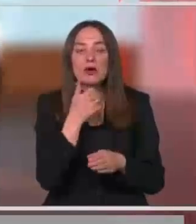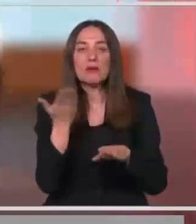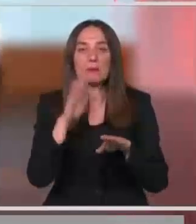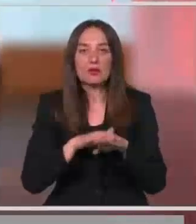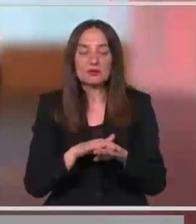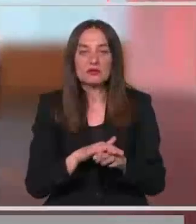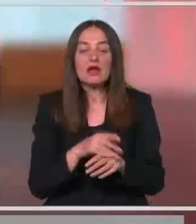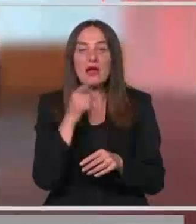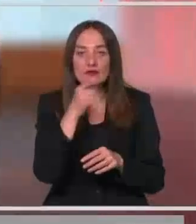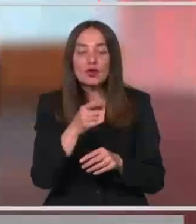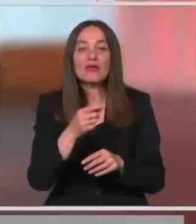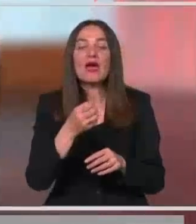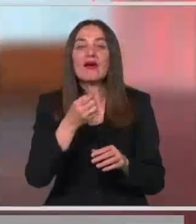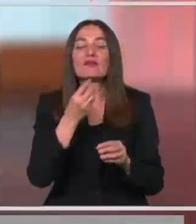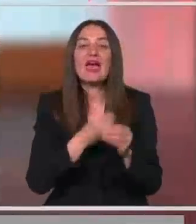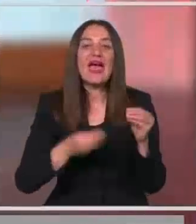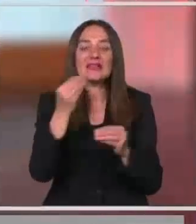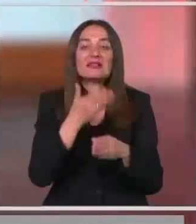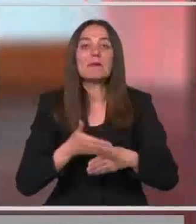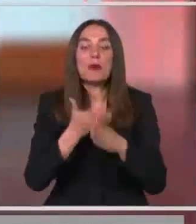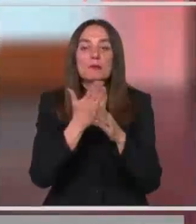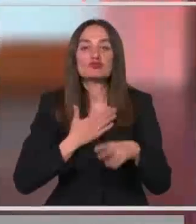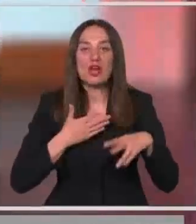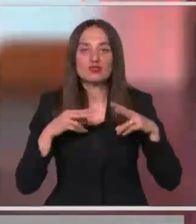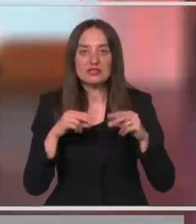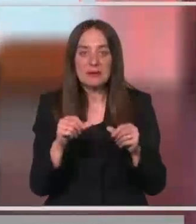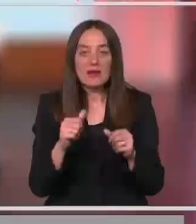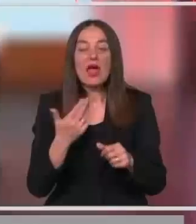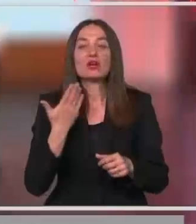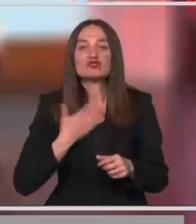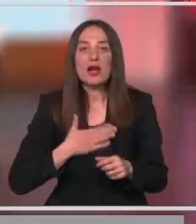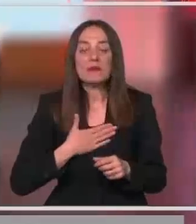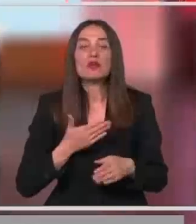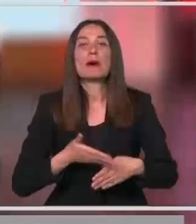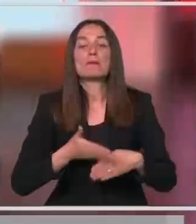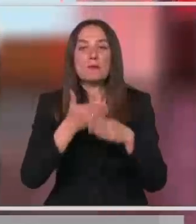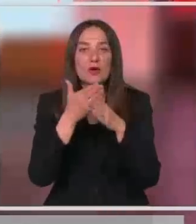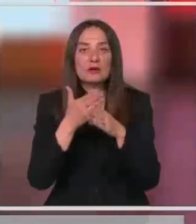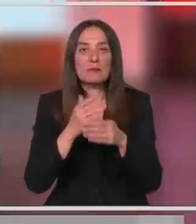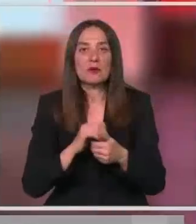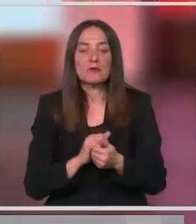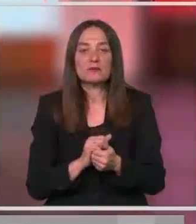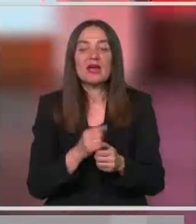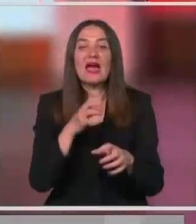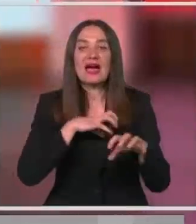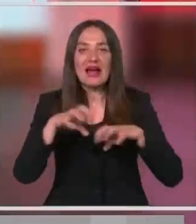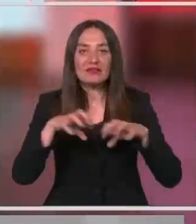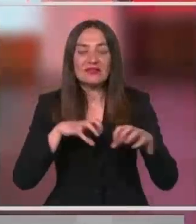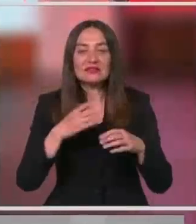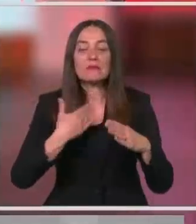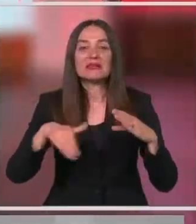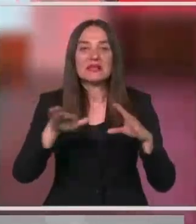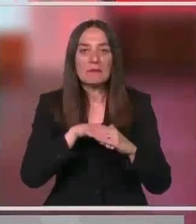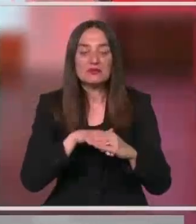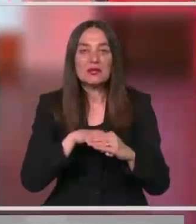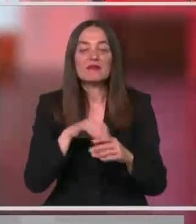na to. Dakle, to je ekstra pomoć naše zemlje. Dakle, želimo da pomognemo radnicima,